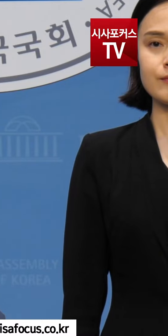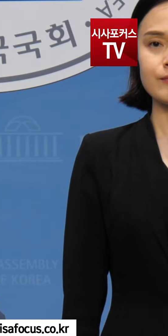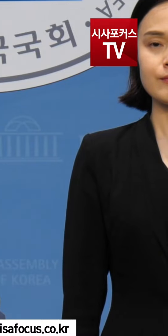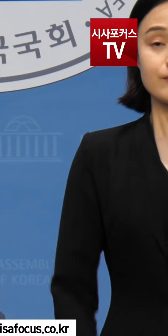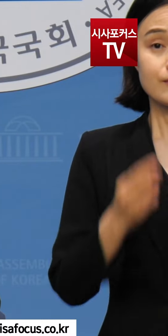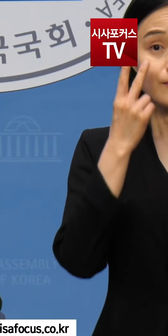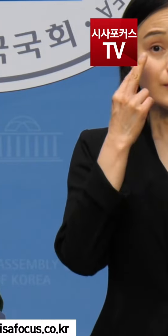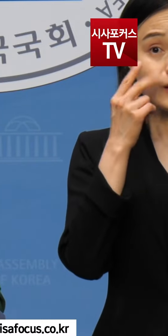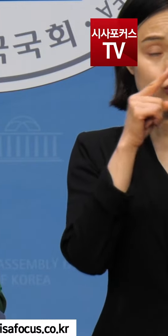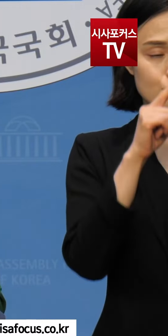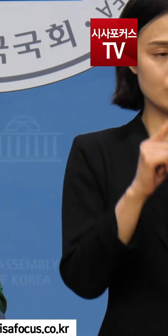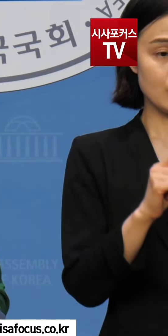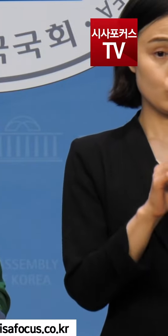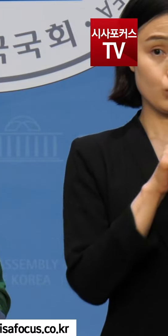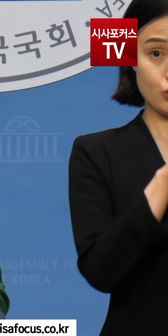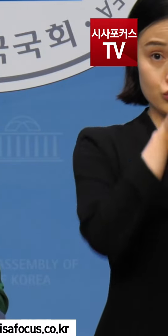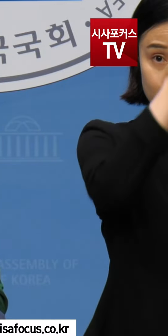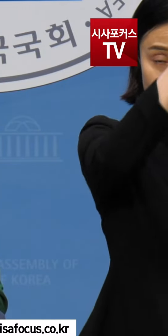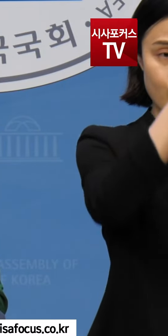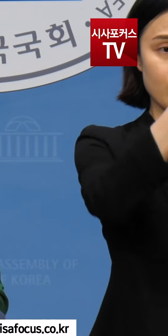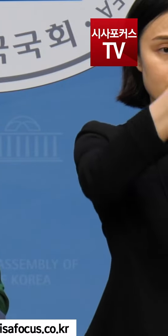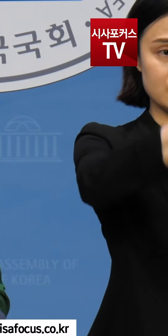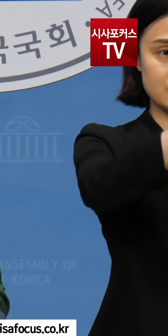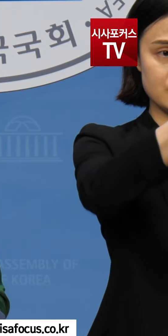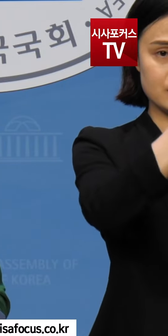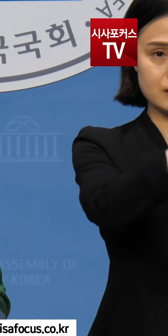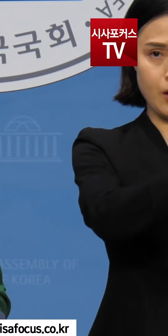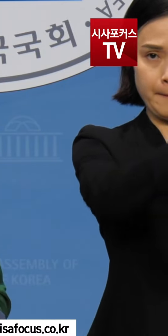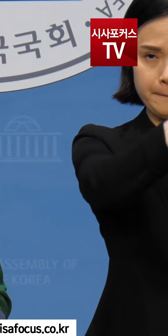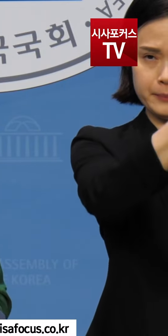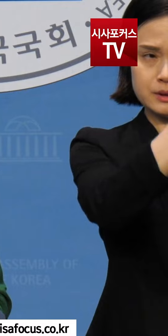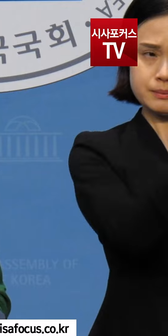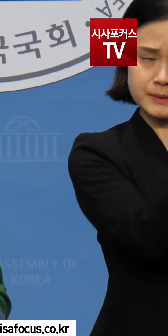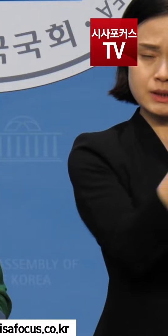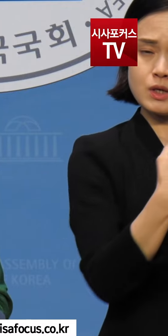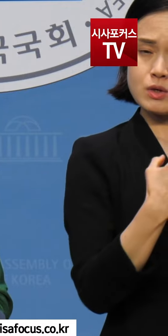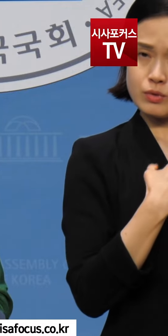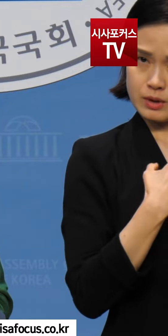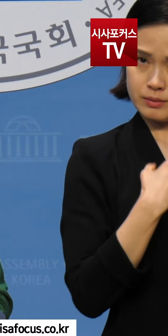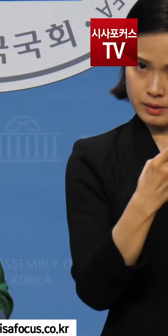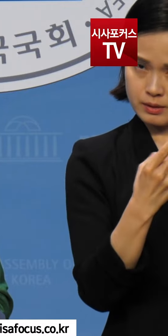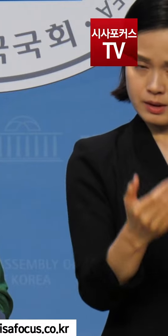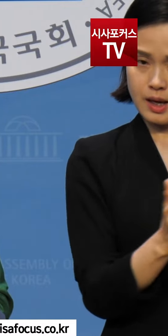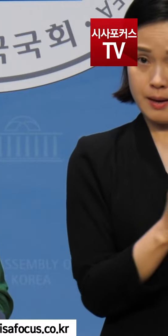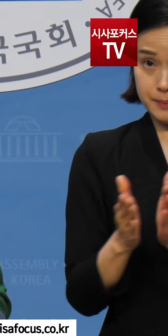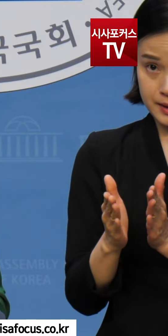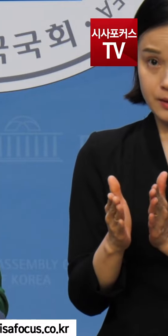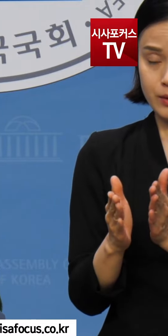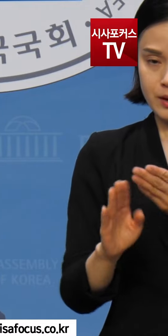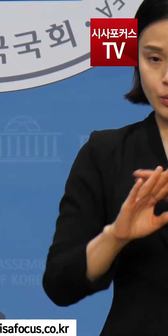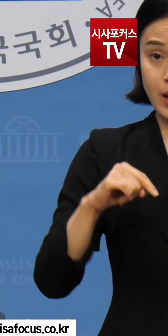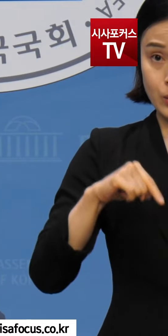다가오는 트럼프 리스크, 유연하고 실리적인 외교 정책이 필요합니다.